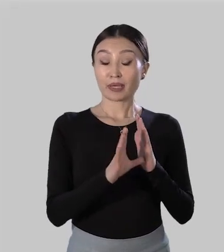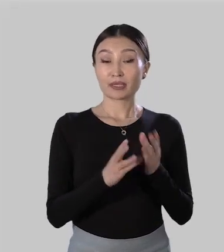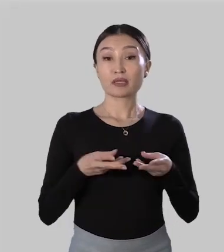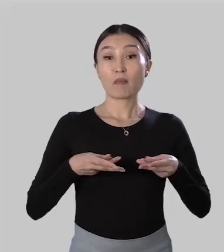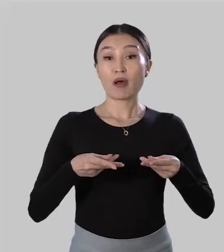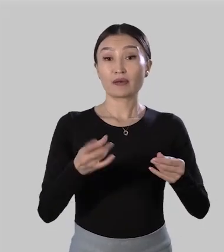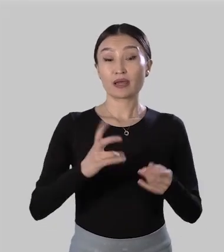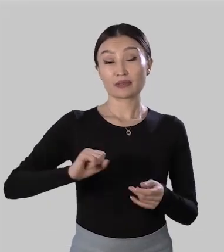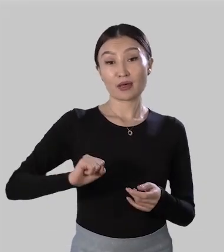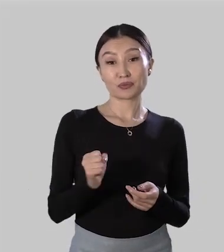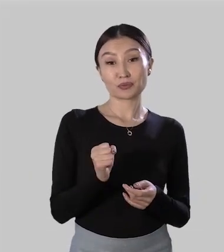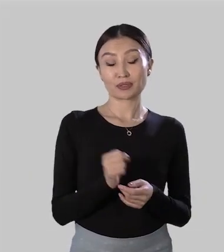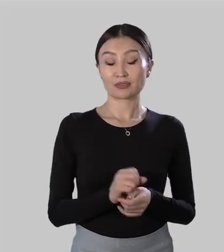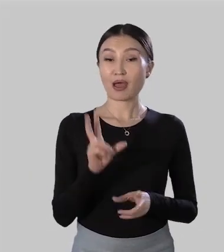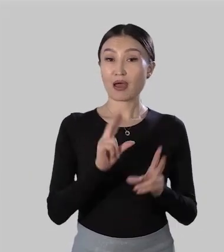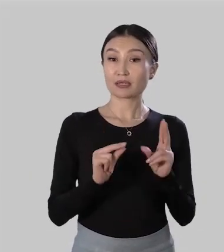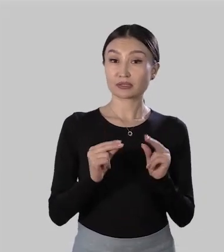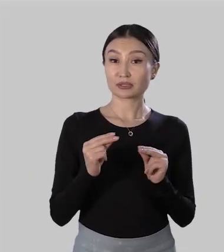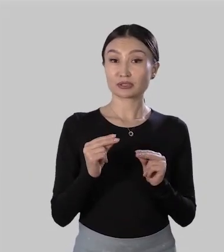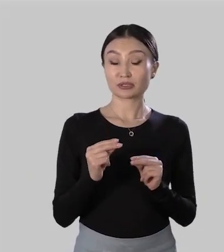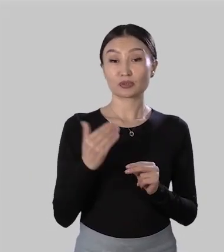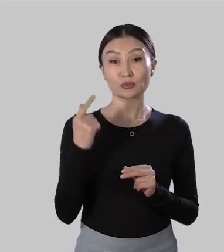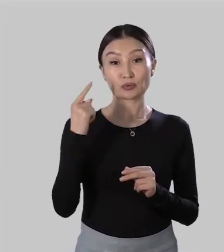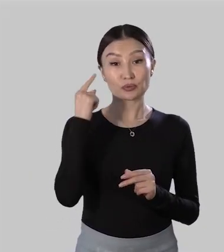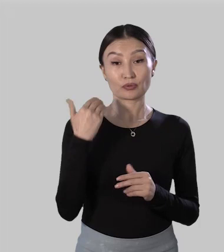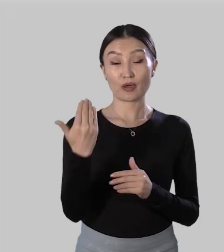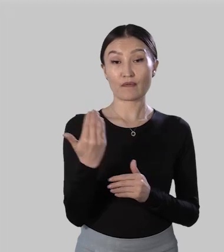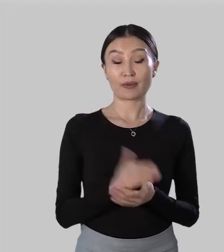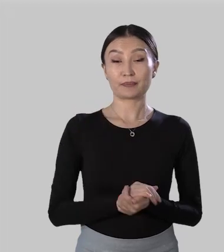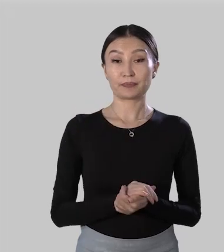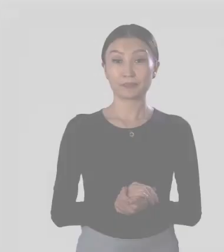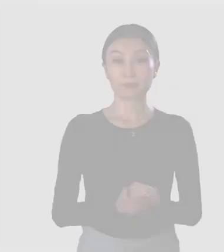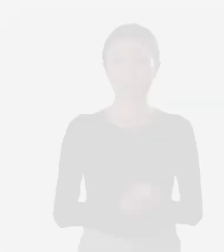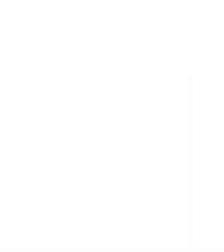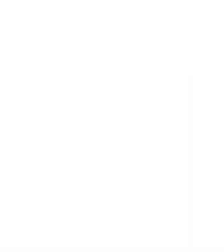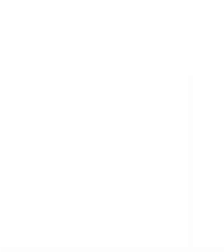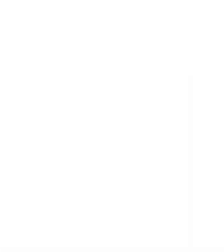Помогите повлиять на друга. Рассчитываю на вас. Ваш Эрнис.